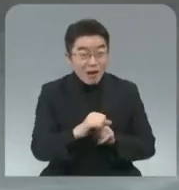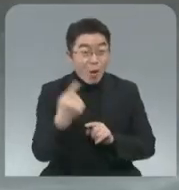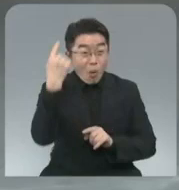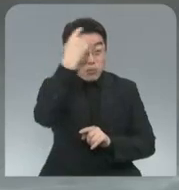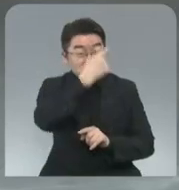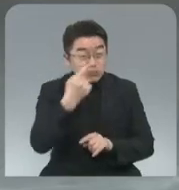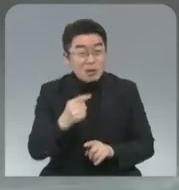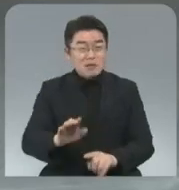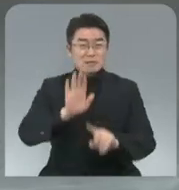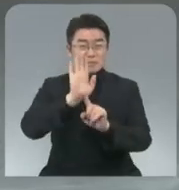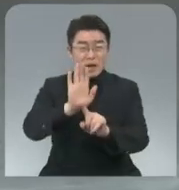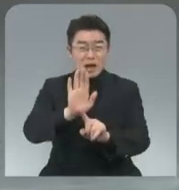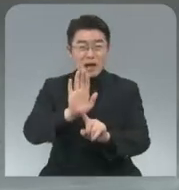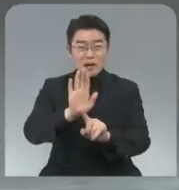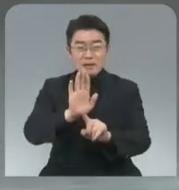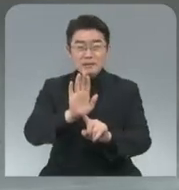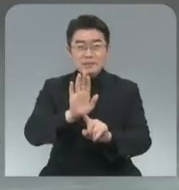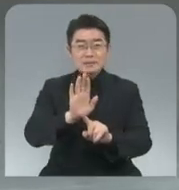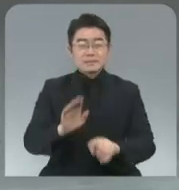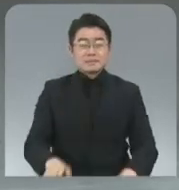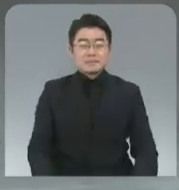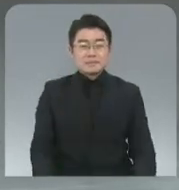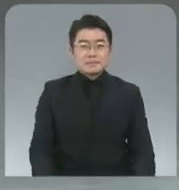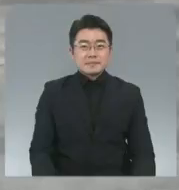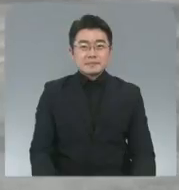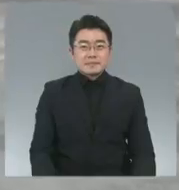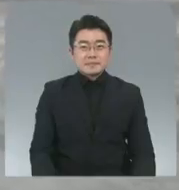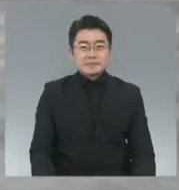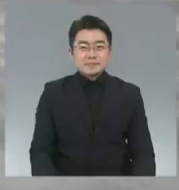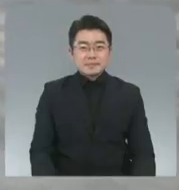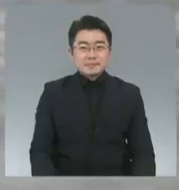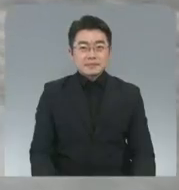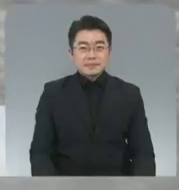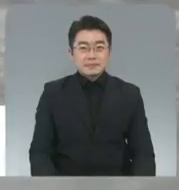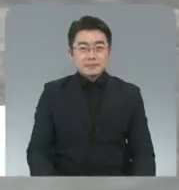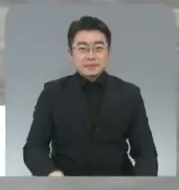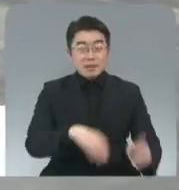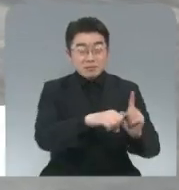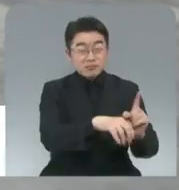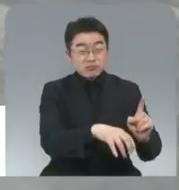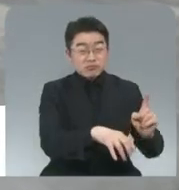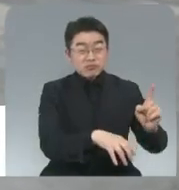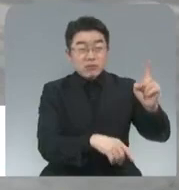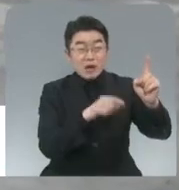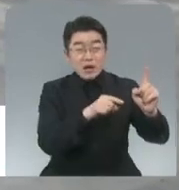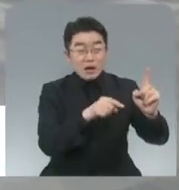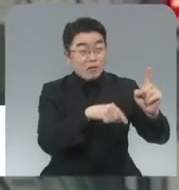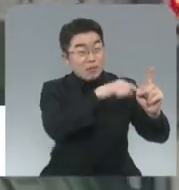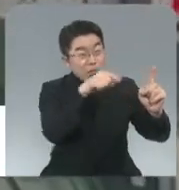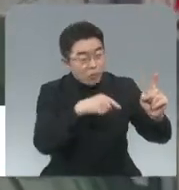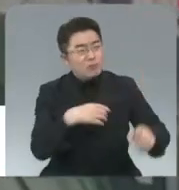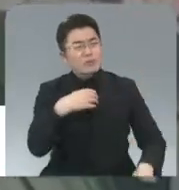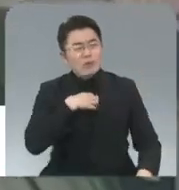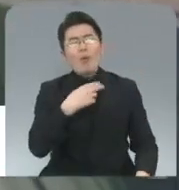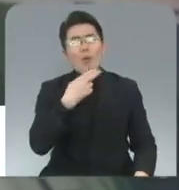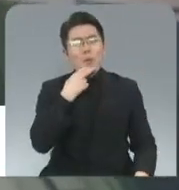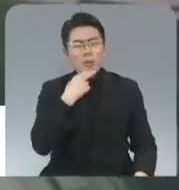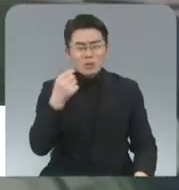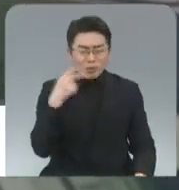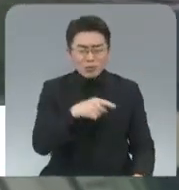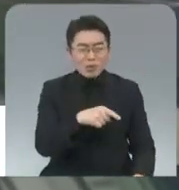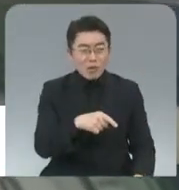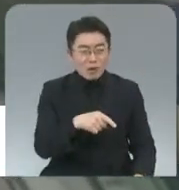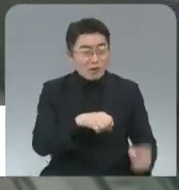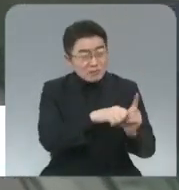jong-un được cho là có 3 người con sinh vào năm 2010-2013 và 2017 con gái ông Kim được công bố lần này được